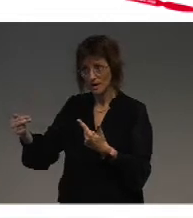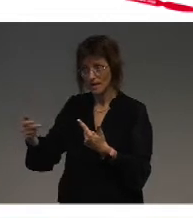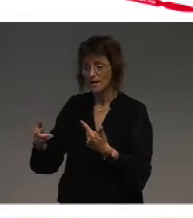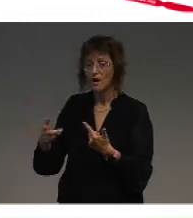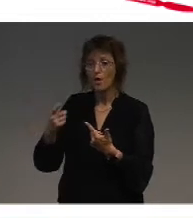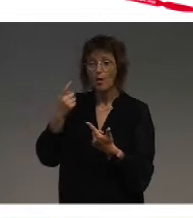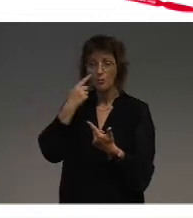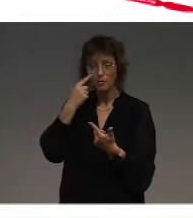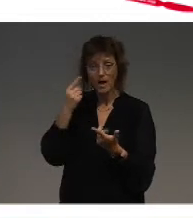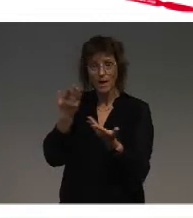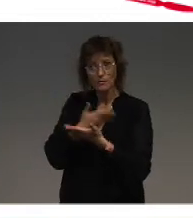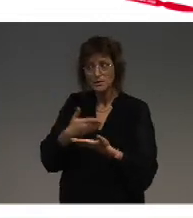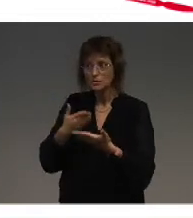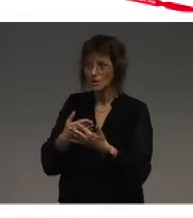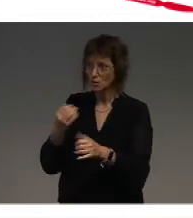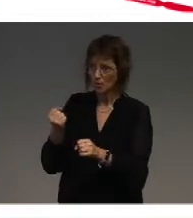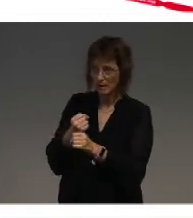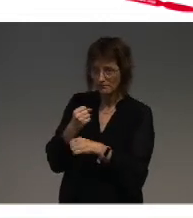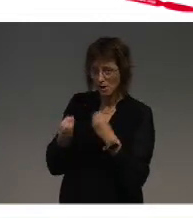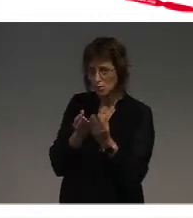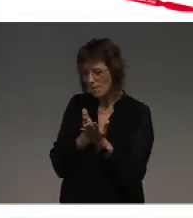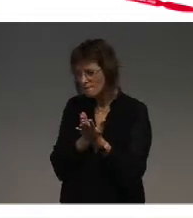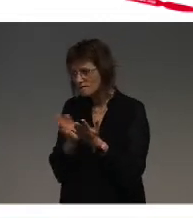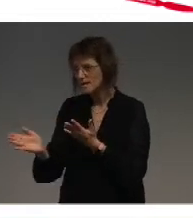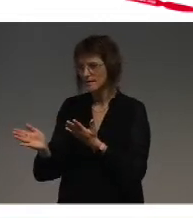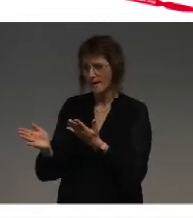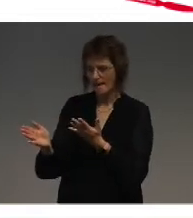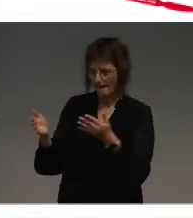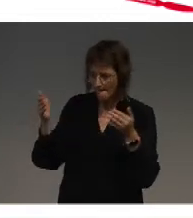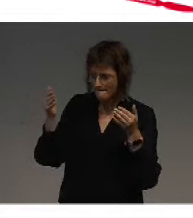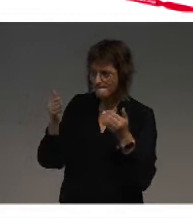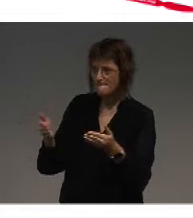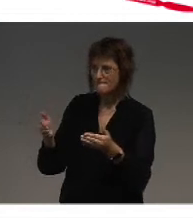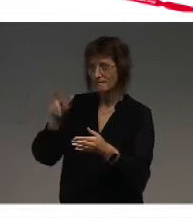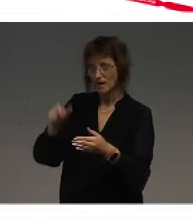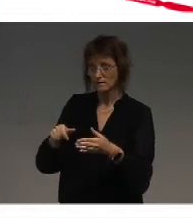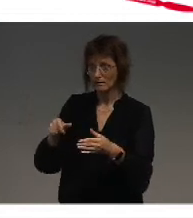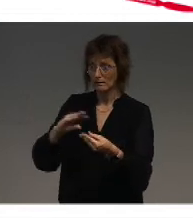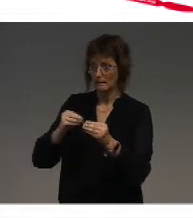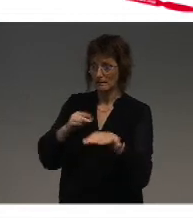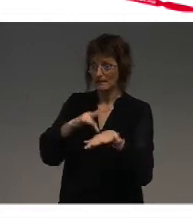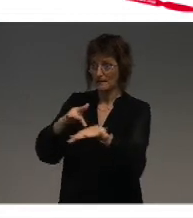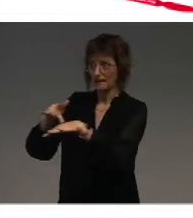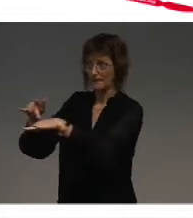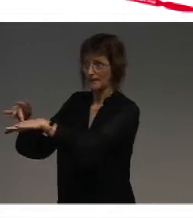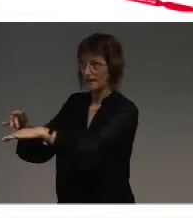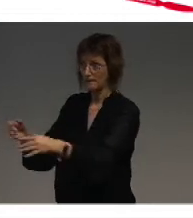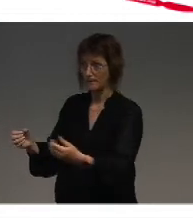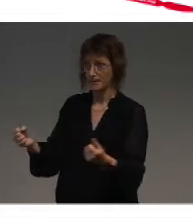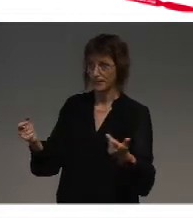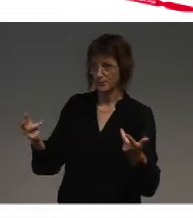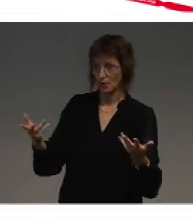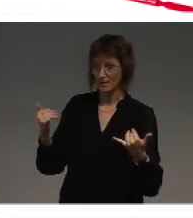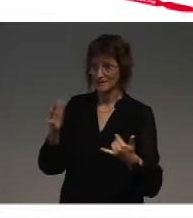justement des situations de travail ou des filières qui étaient particulièrement concernées par la polyexposition en France, pour